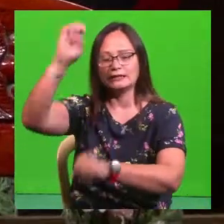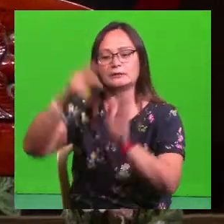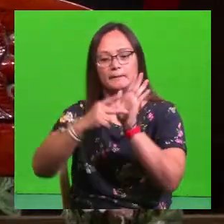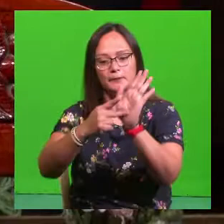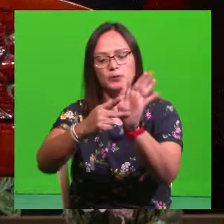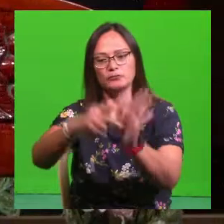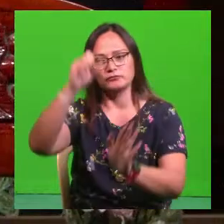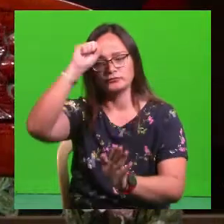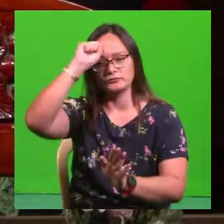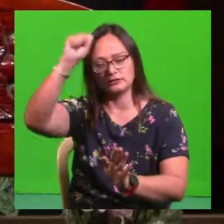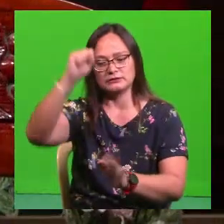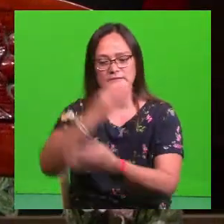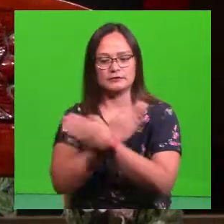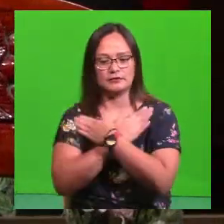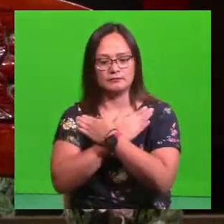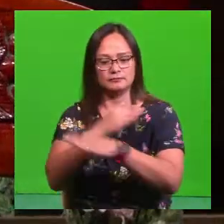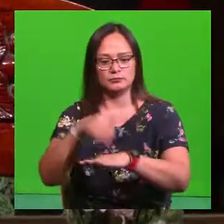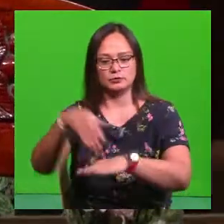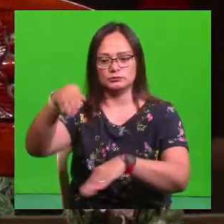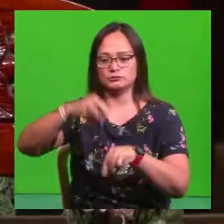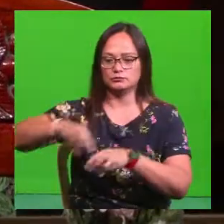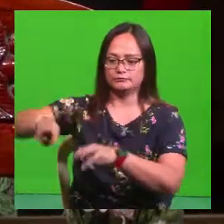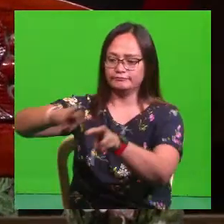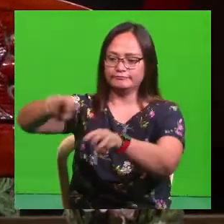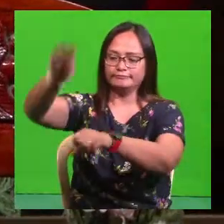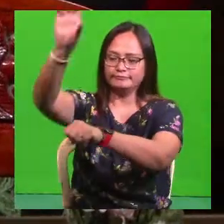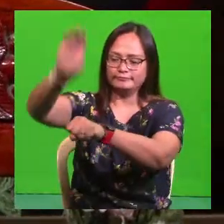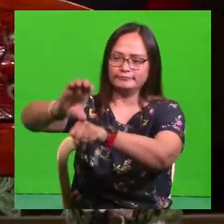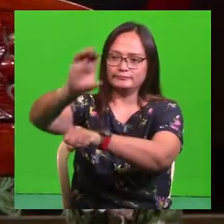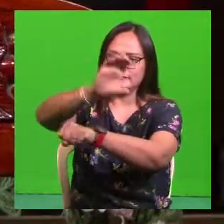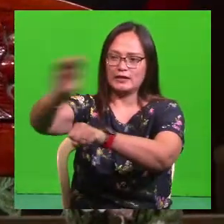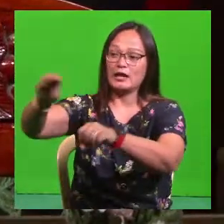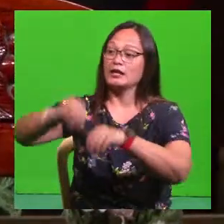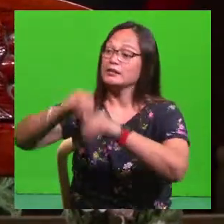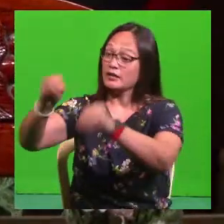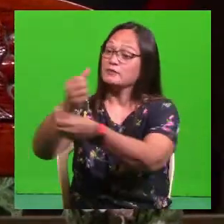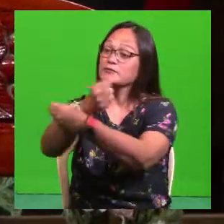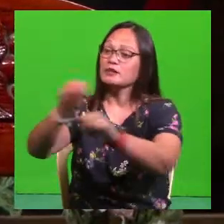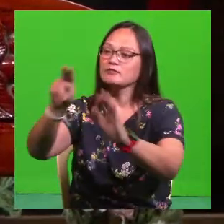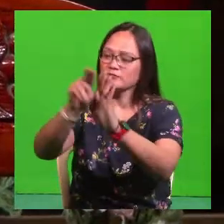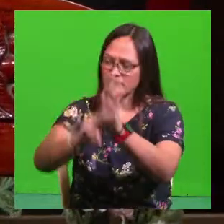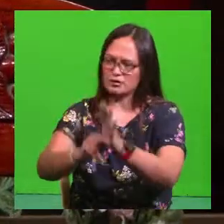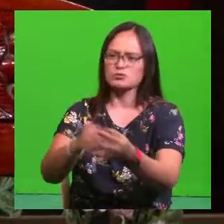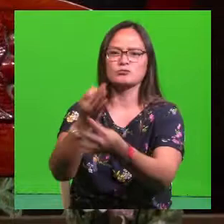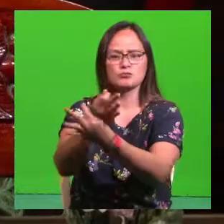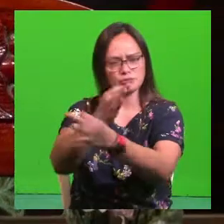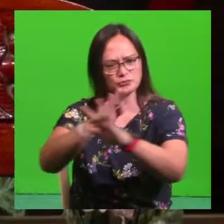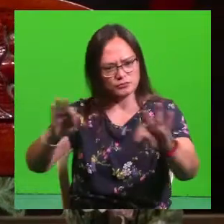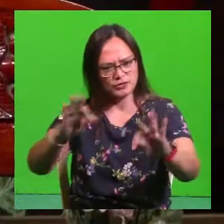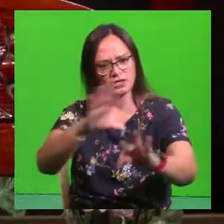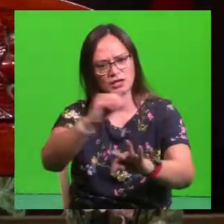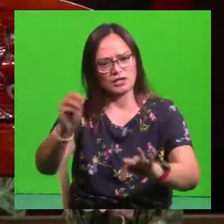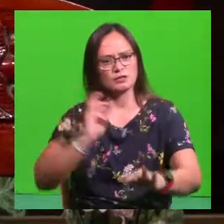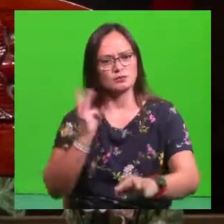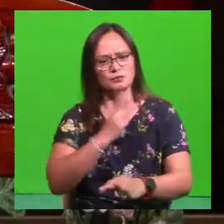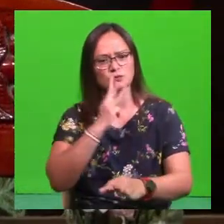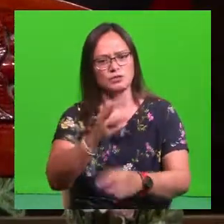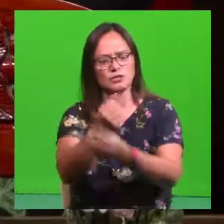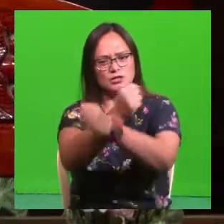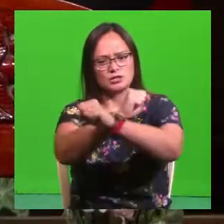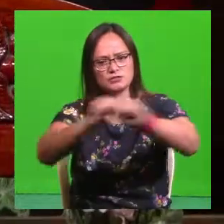us salvation full and free. And we're saved, ang sabi naman na nakasulatan, to the